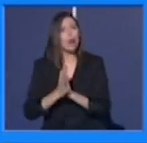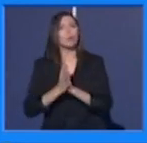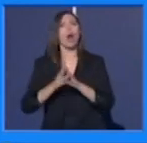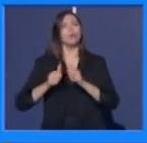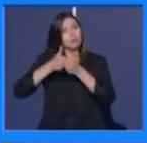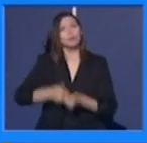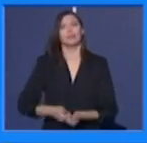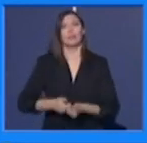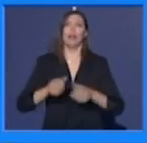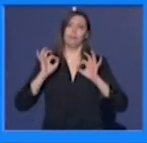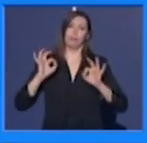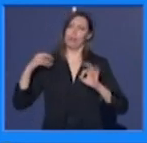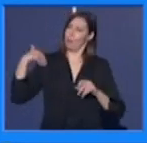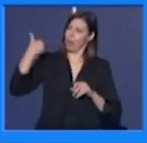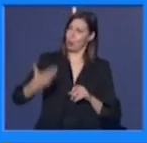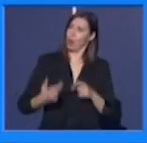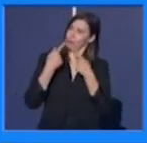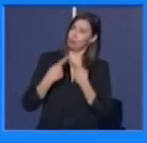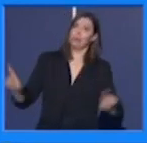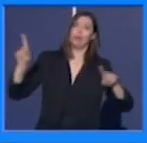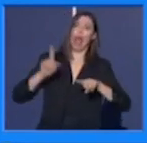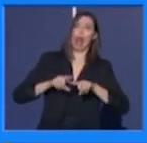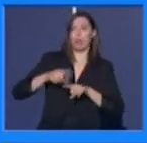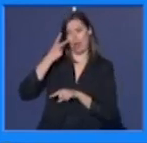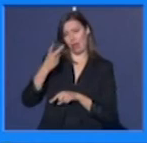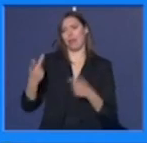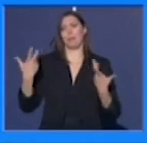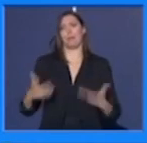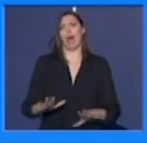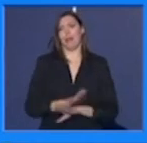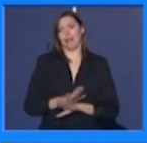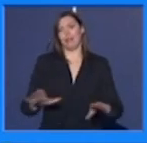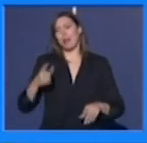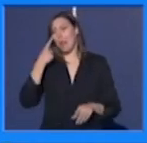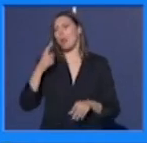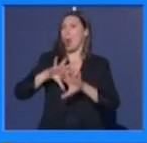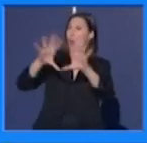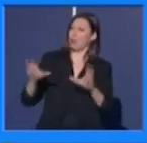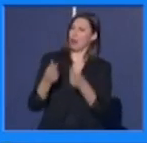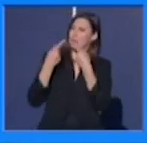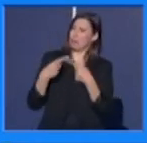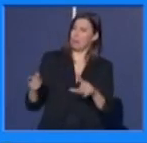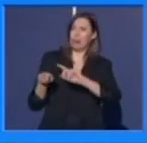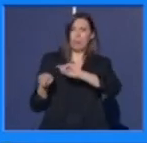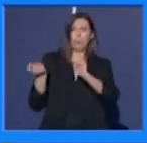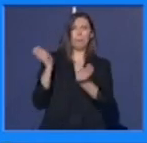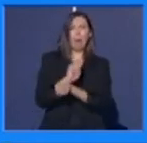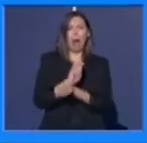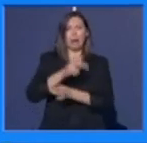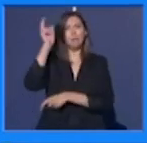παράλογο. Και έχει διαπιστώσει πως αυτό γρήγορα μετατρέπεται σε ανεύθυνο και